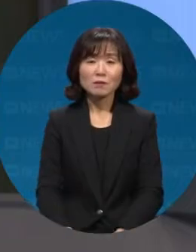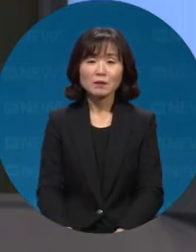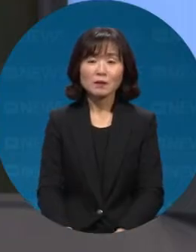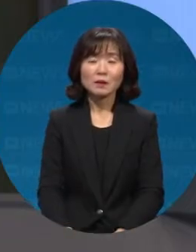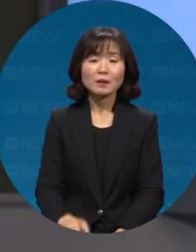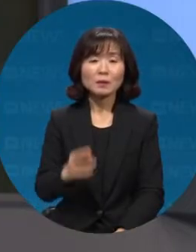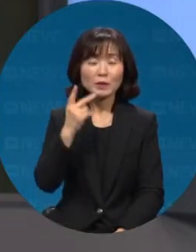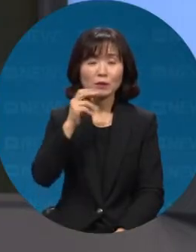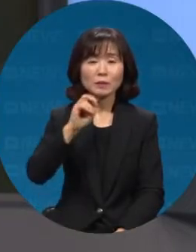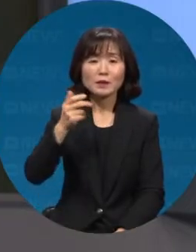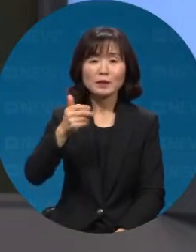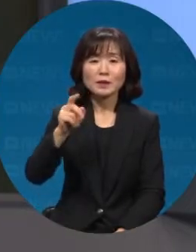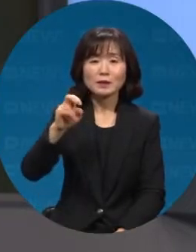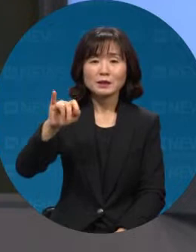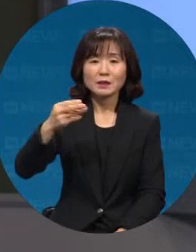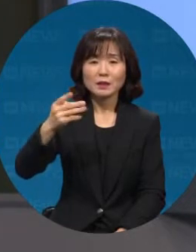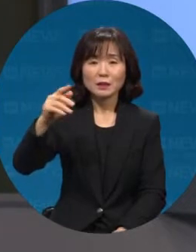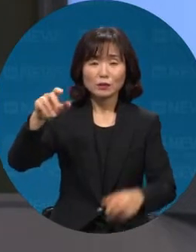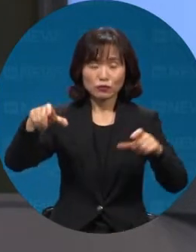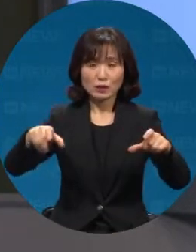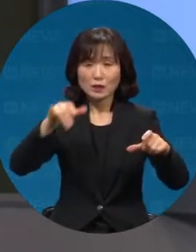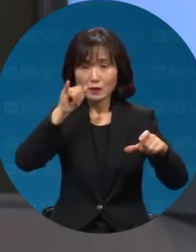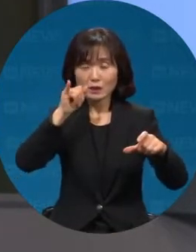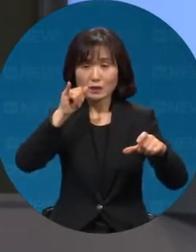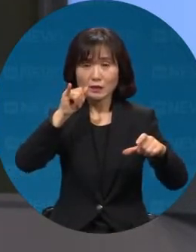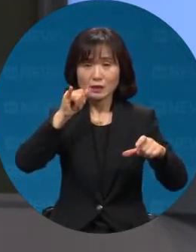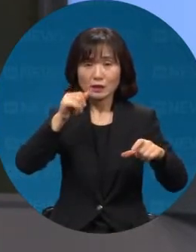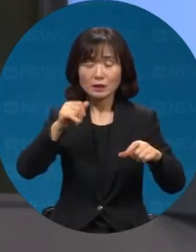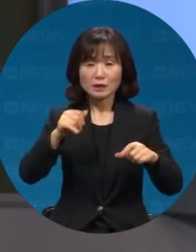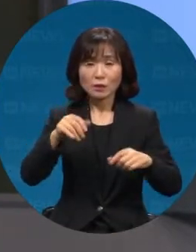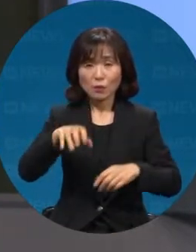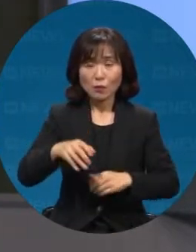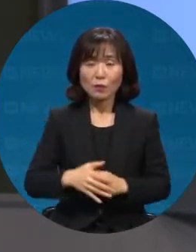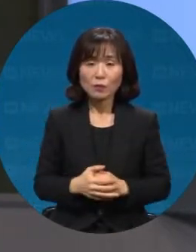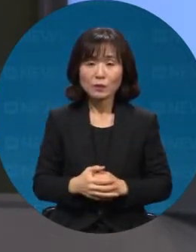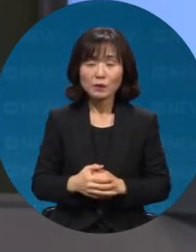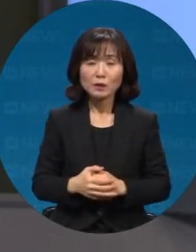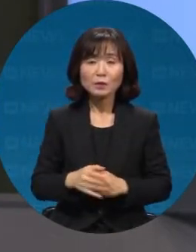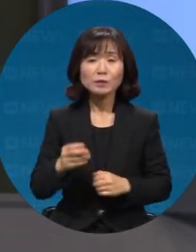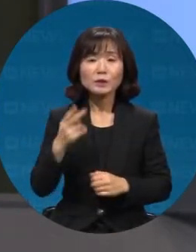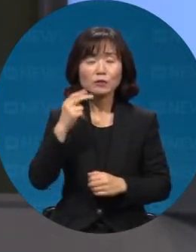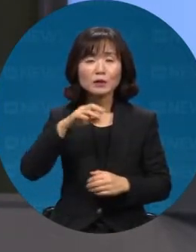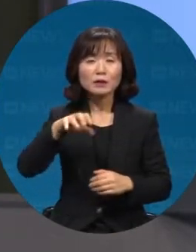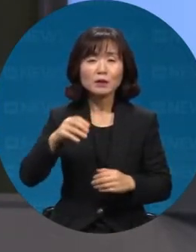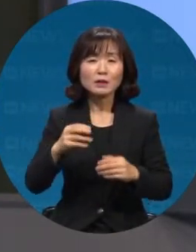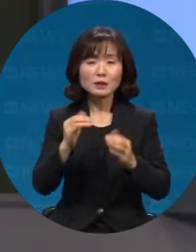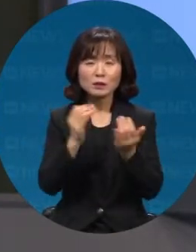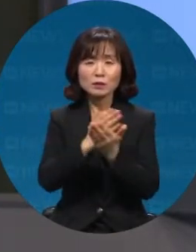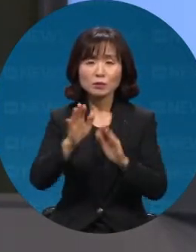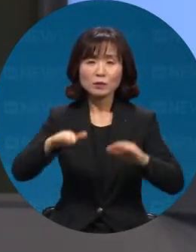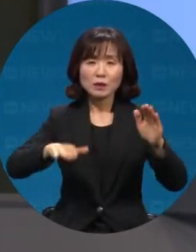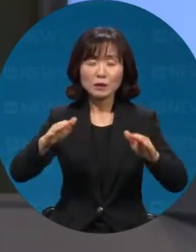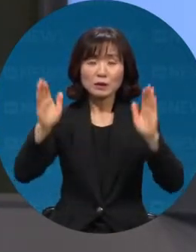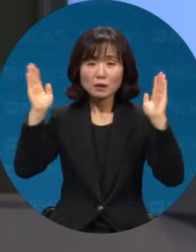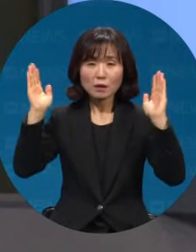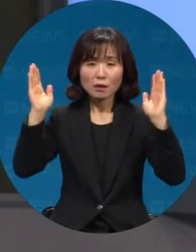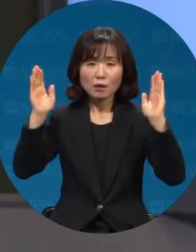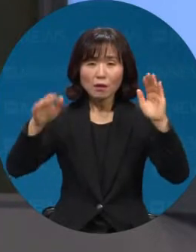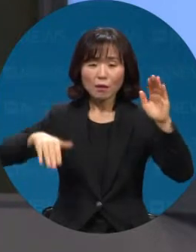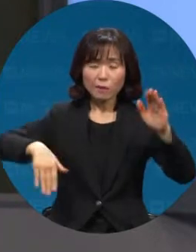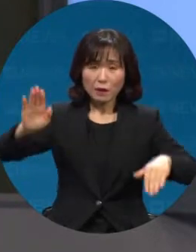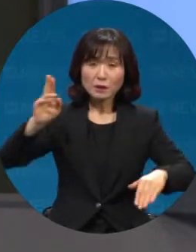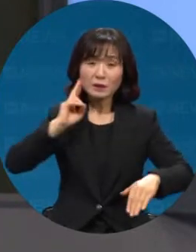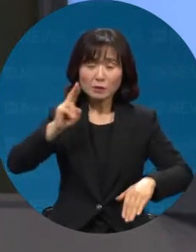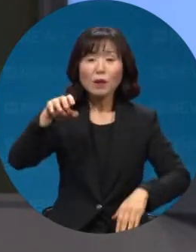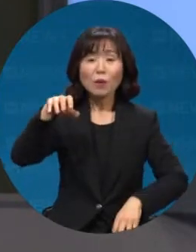미네소타 주에 위치한 미에 폴리스 란 지역 인데요 이곳은 미국에서도 인종차별은 물론 이 인종 간의 학업 격차가 가장 큰